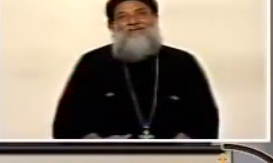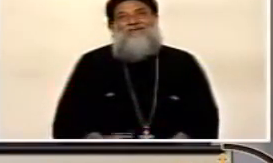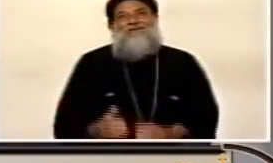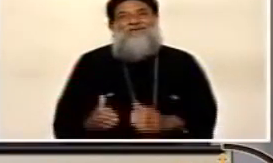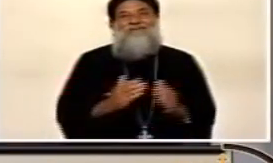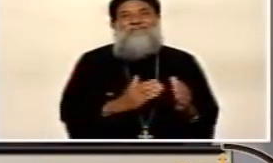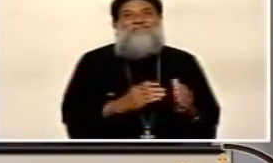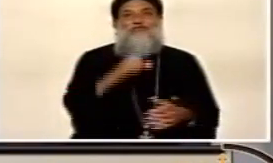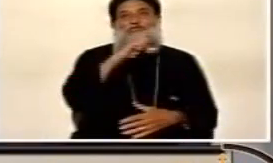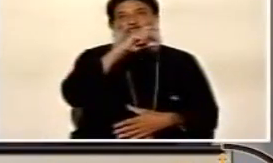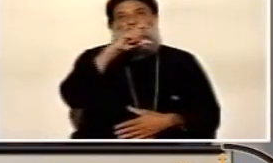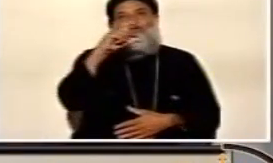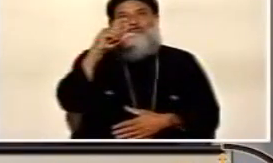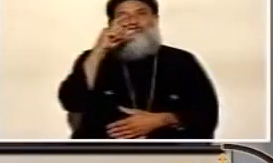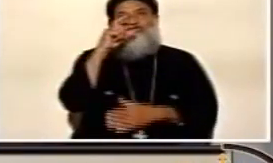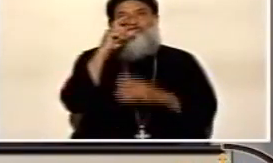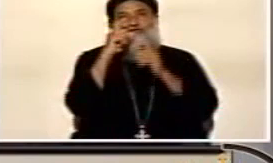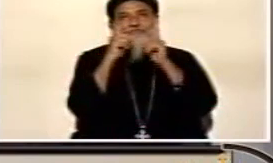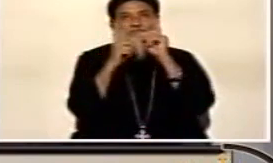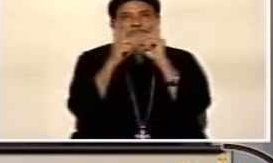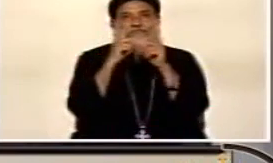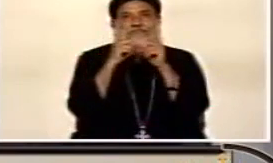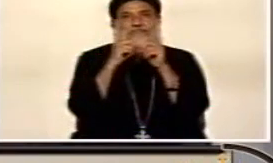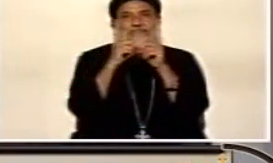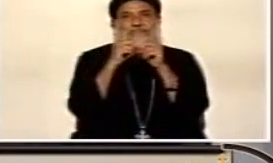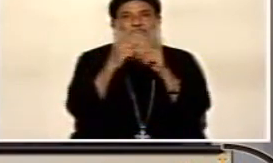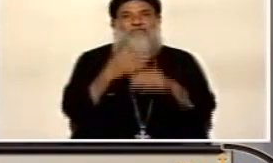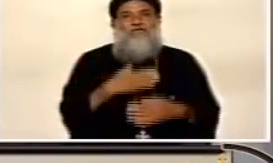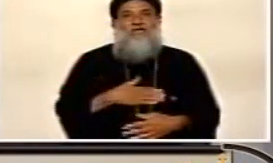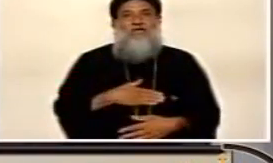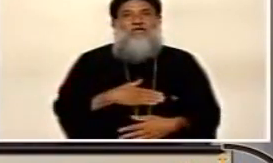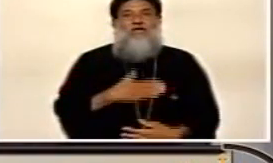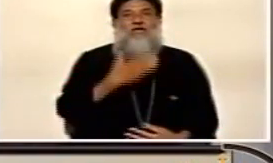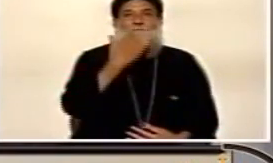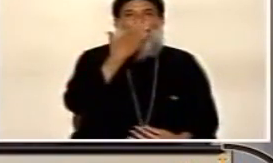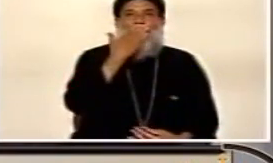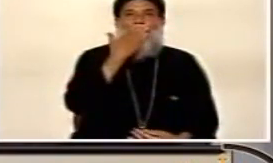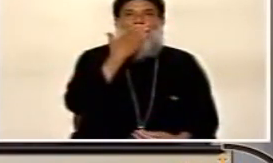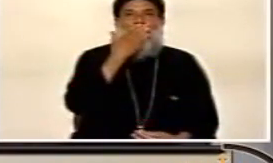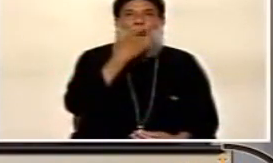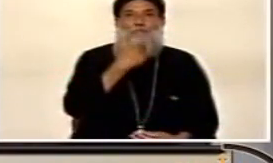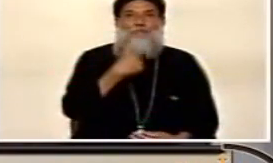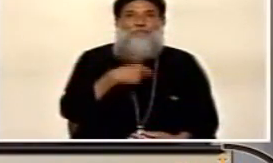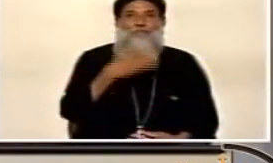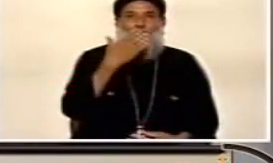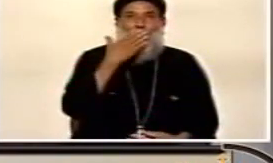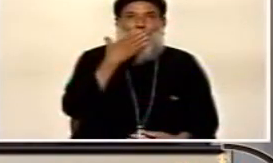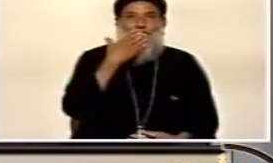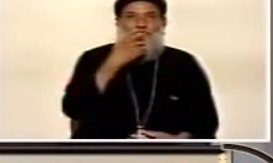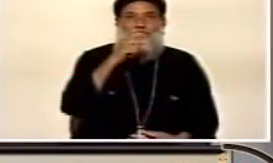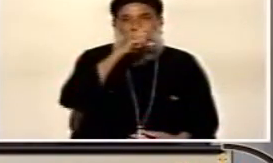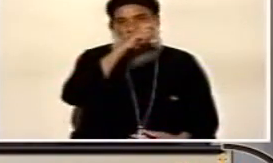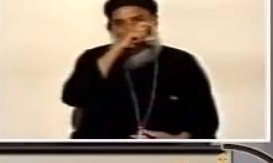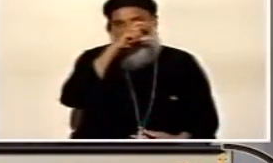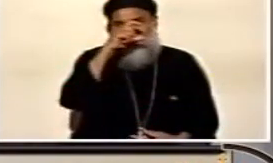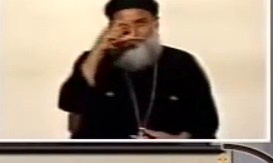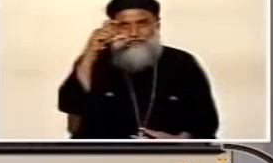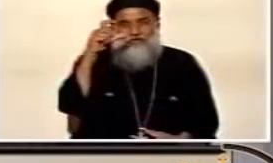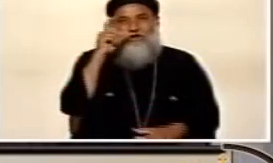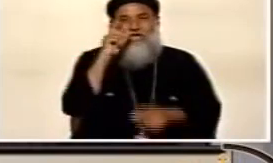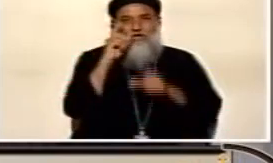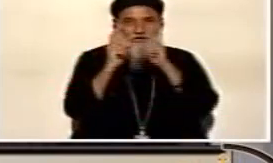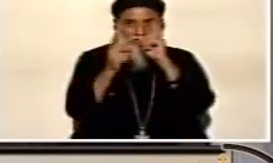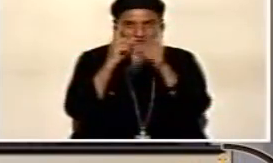إلى الشهر الـ11. وهو شهر أبيب. إحنا عندنا 12 شهر إبتي، الشهر رقم 11